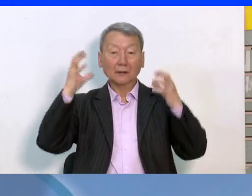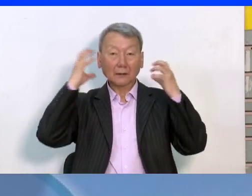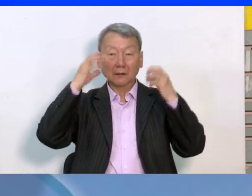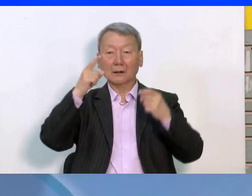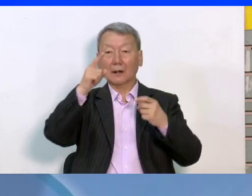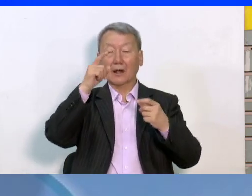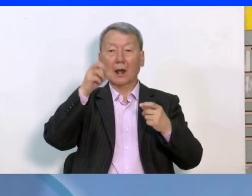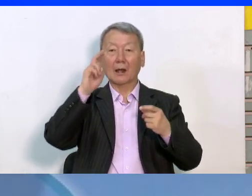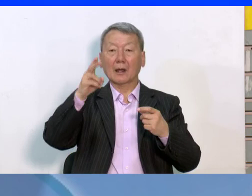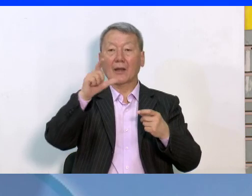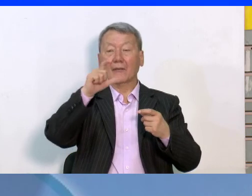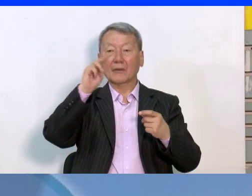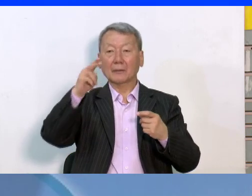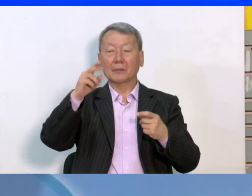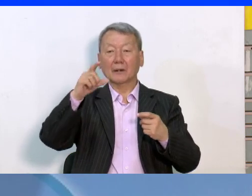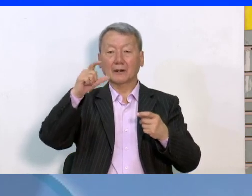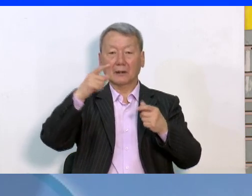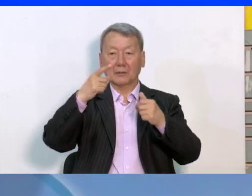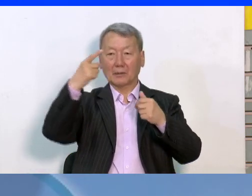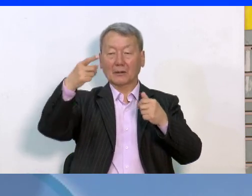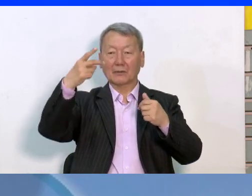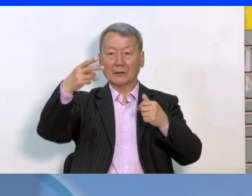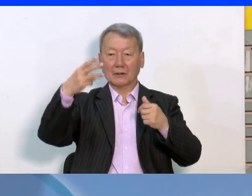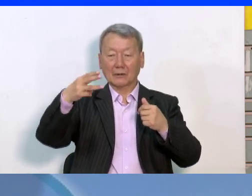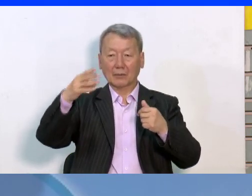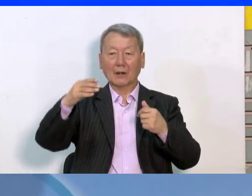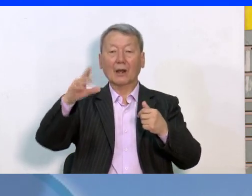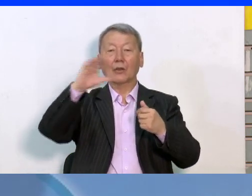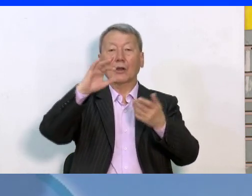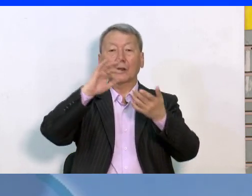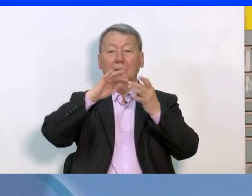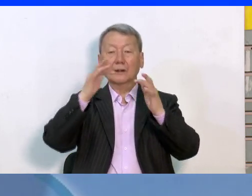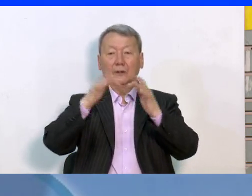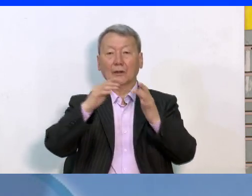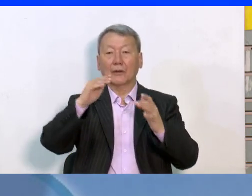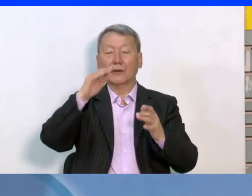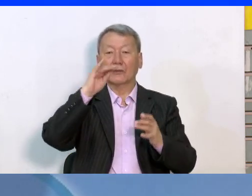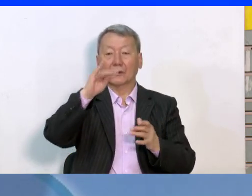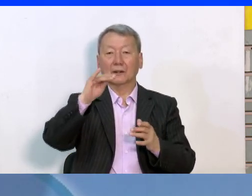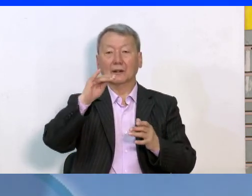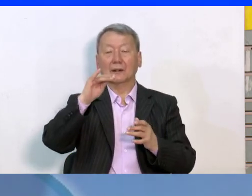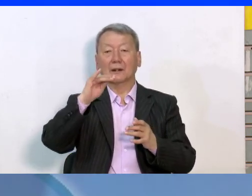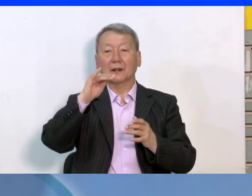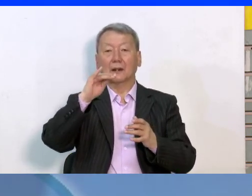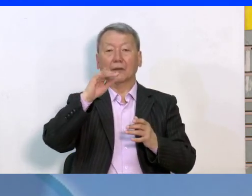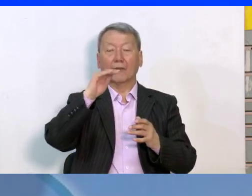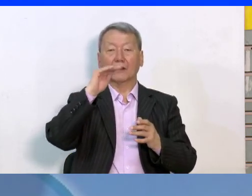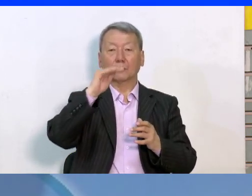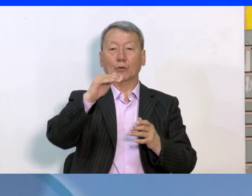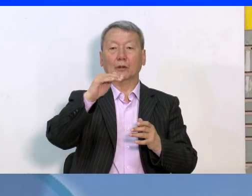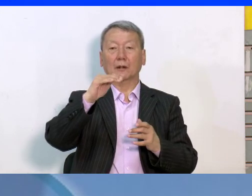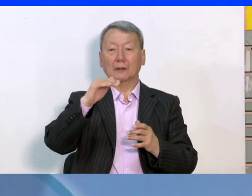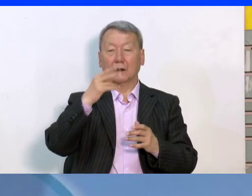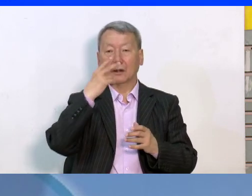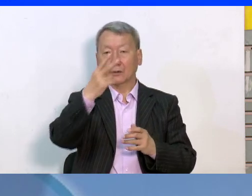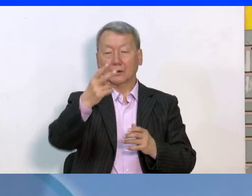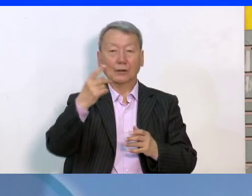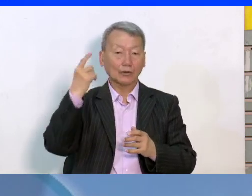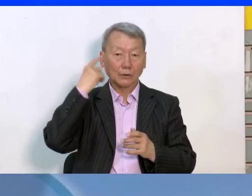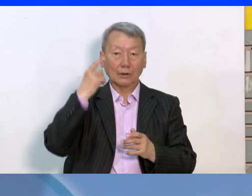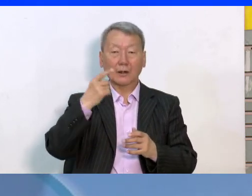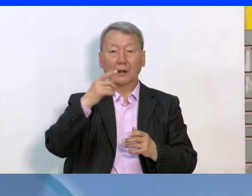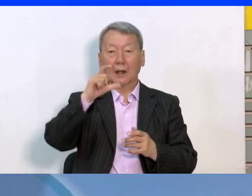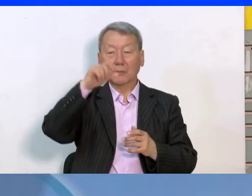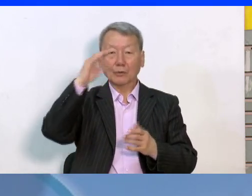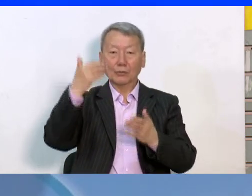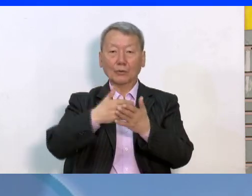маалымат агенттигинен, Эл ФМ 1-чи радио, Кыргыз радиосу, Марал ФМ радиолорунда жана МТРК LTR Facebook'тагы баракчабыздан,